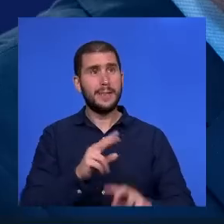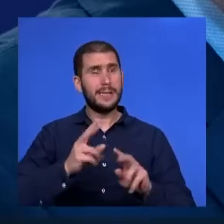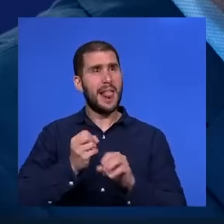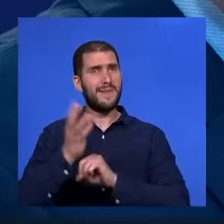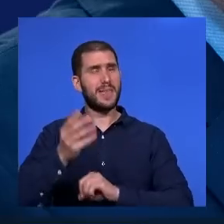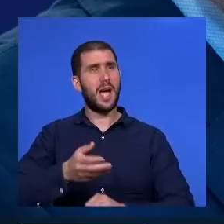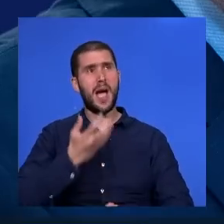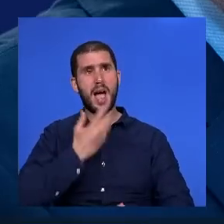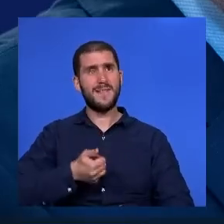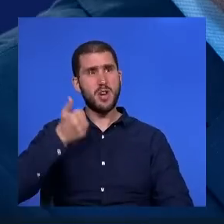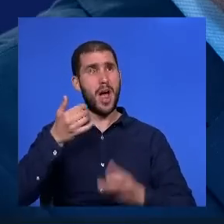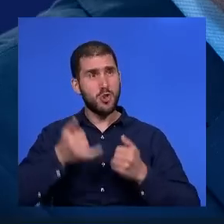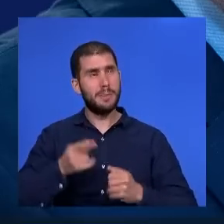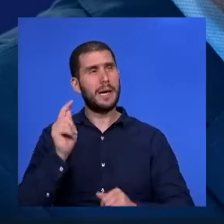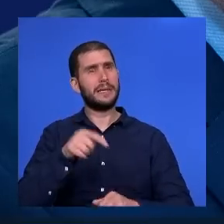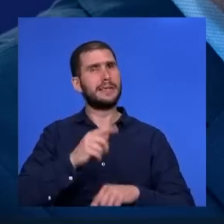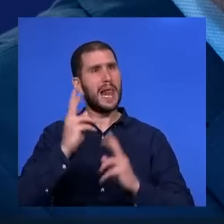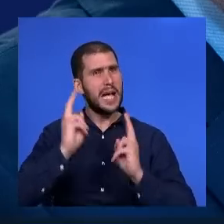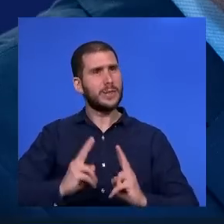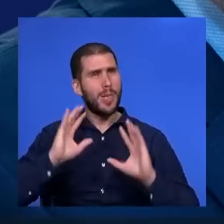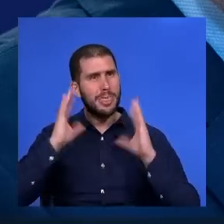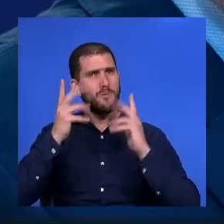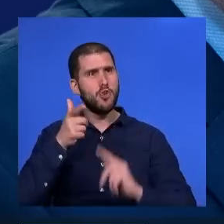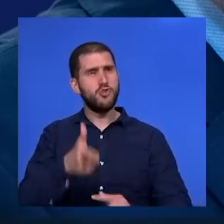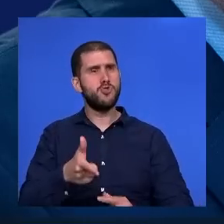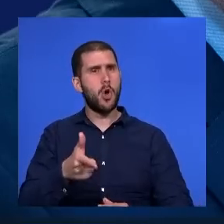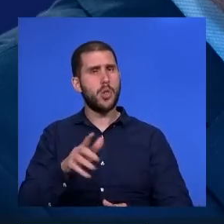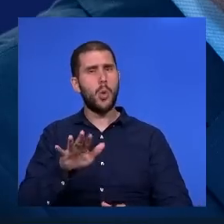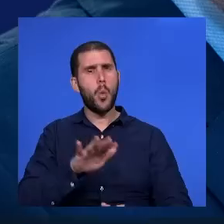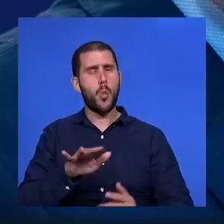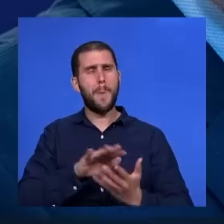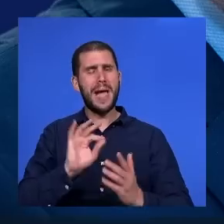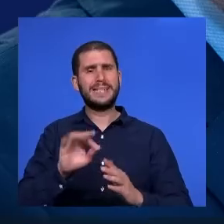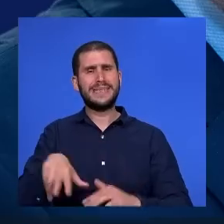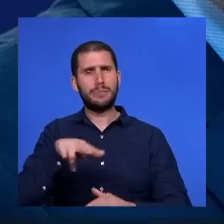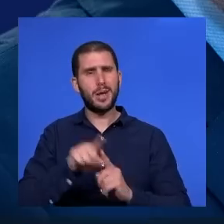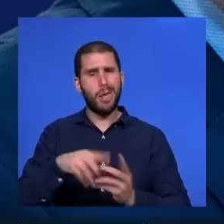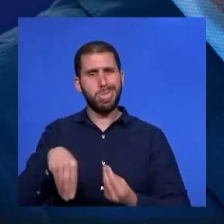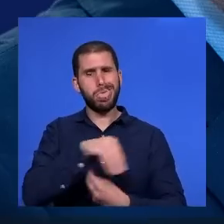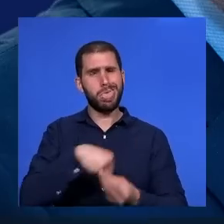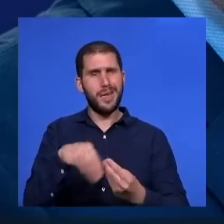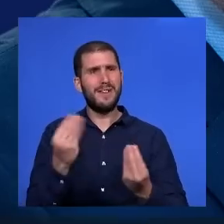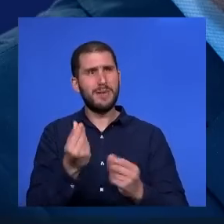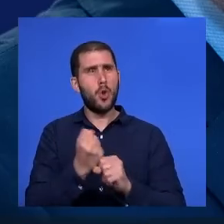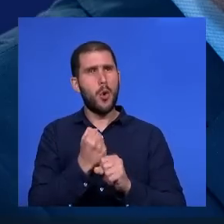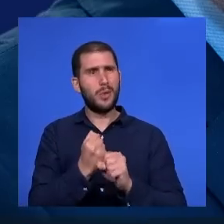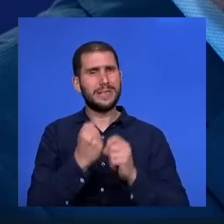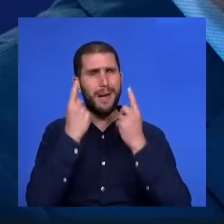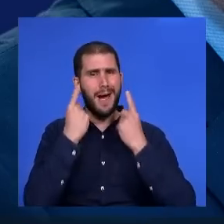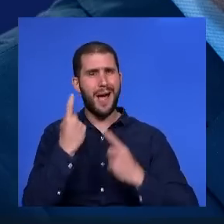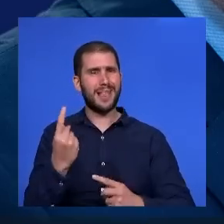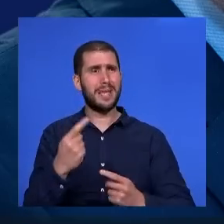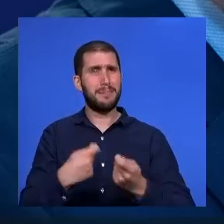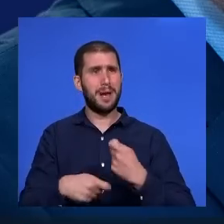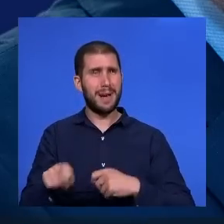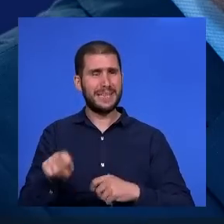הרב הראשי עוד היום, הגיע העת לעצור את הטירוף של שוד הקופה הציבורית, על ידי הקומבינות ודילים שעסקו נה החרדית בכנסת